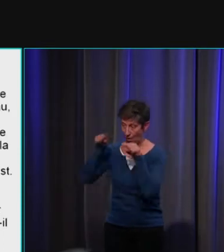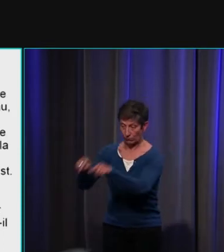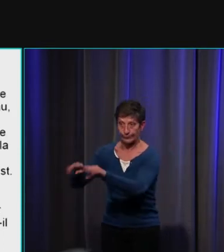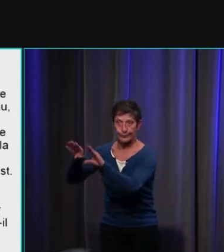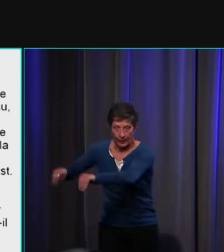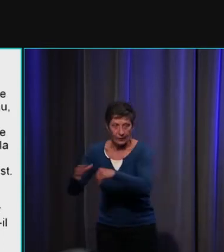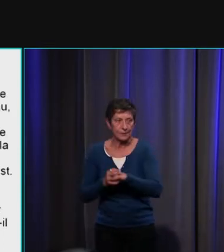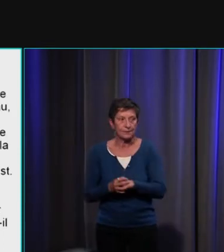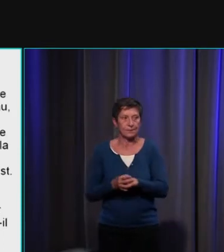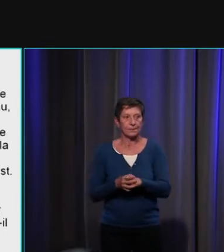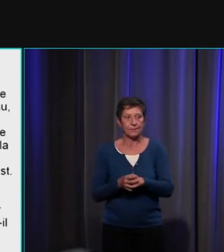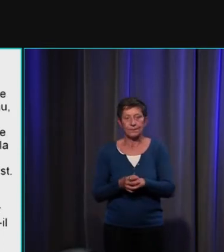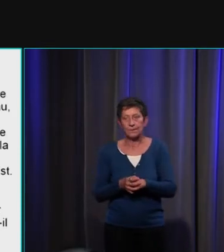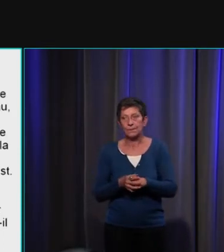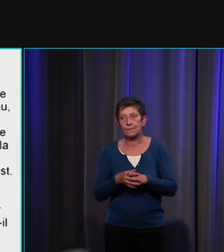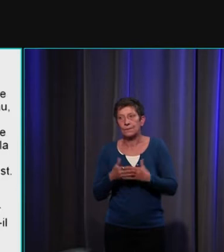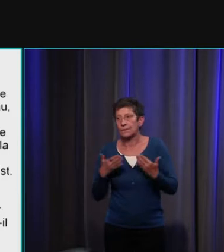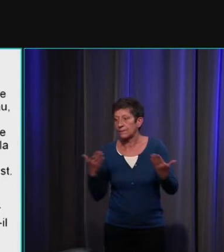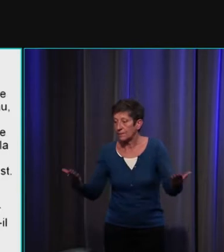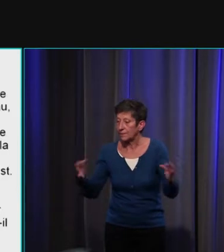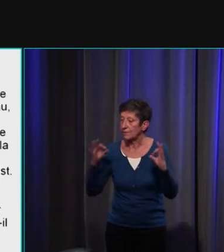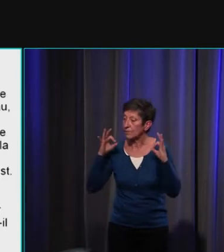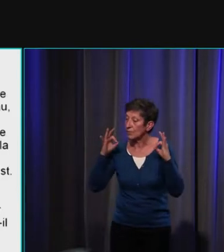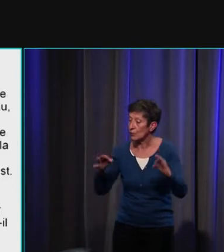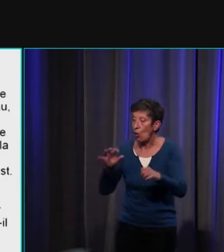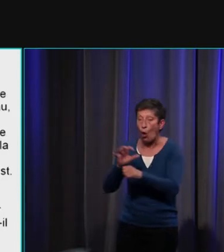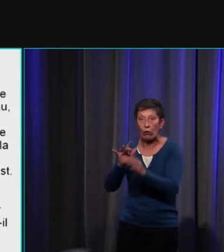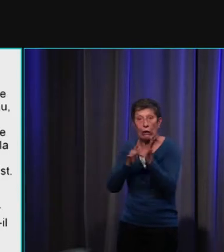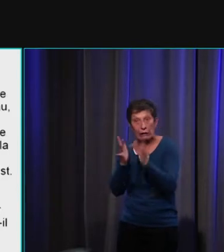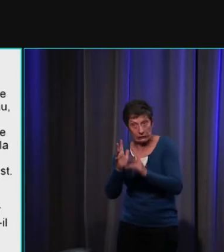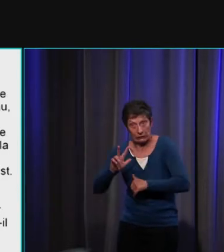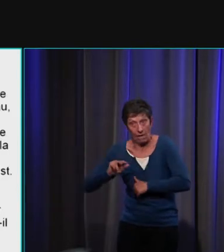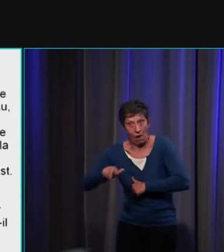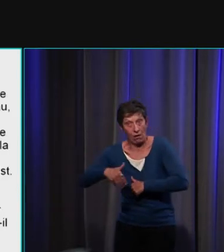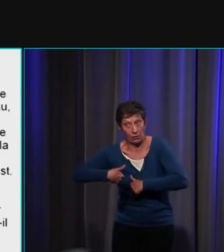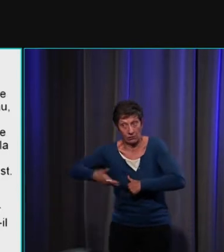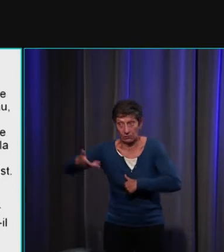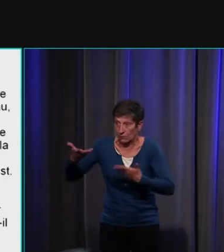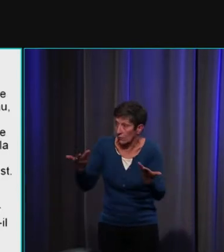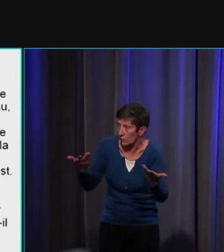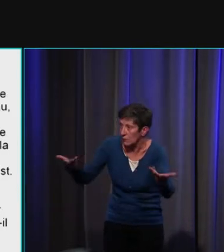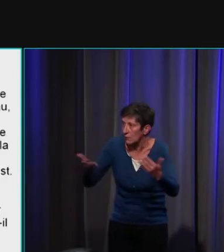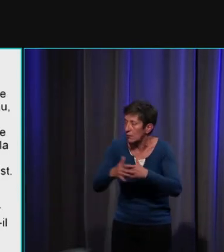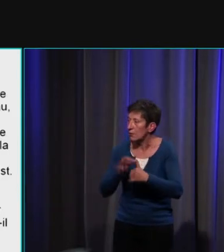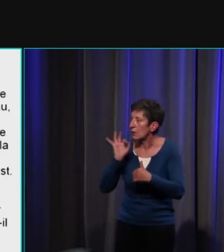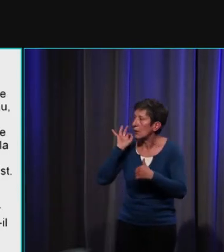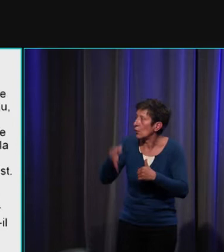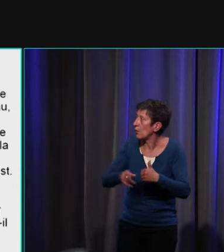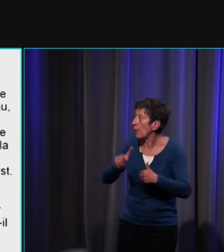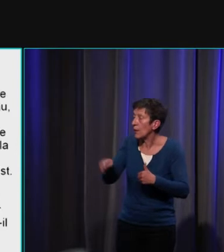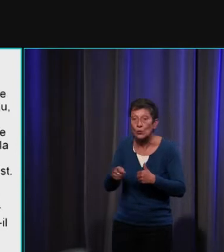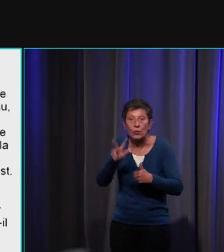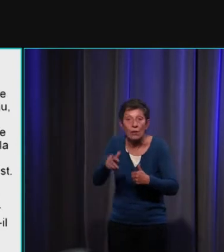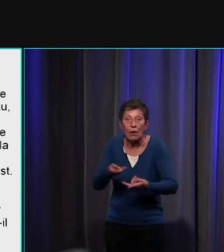donc l'antéchrist certes va venir mais l'antéchrist va vous dire je vous persécutent vous chrétiens